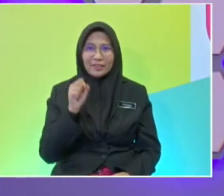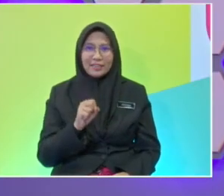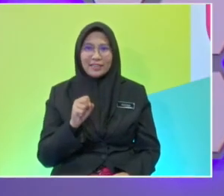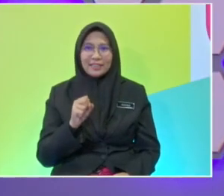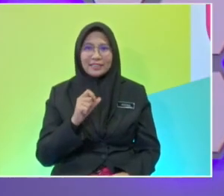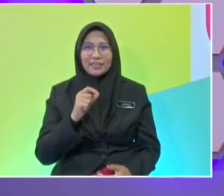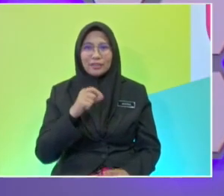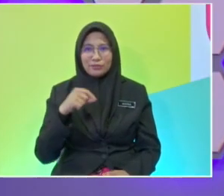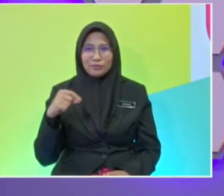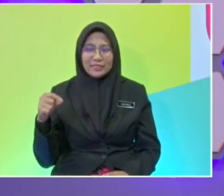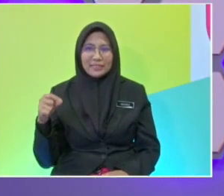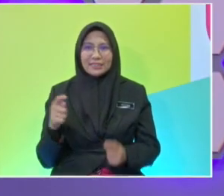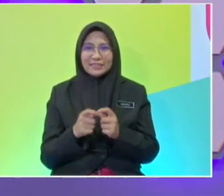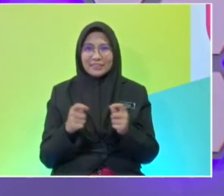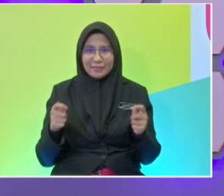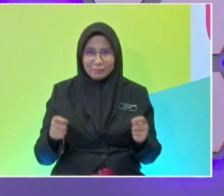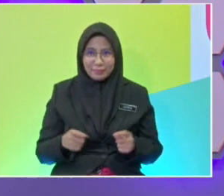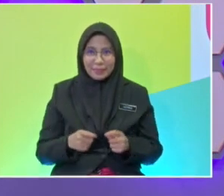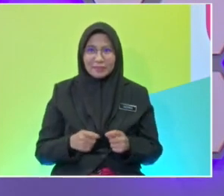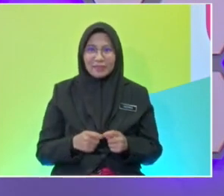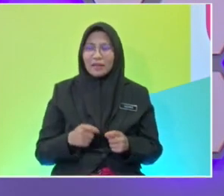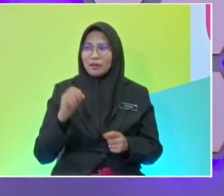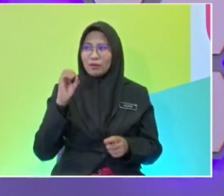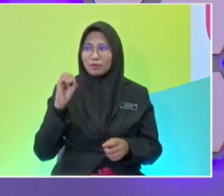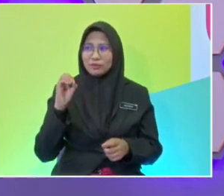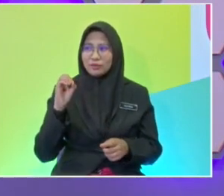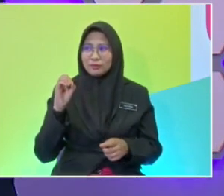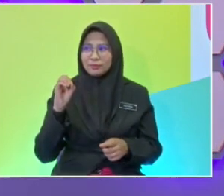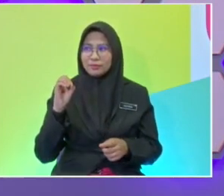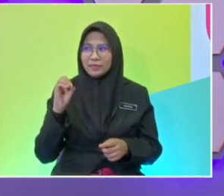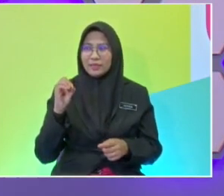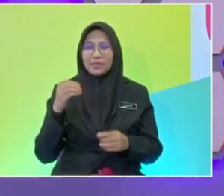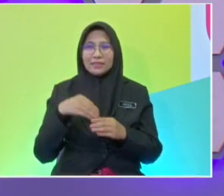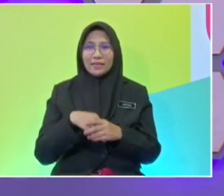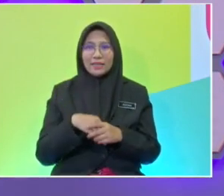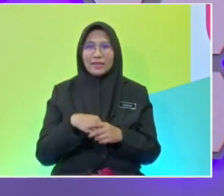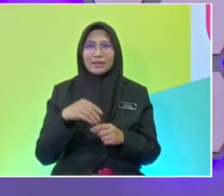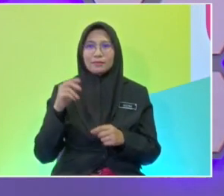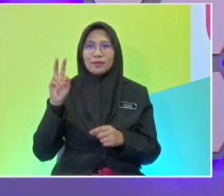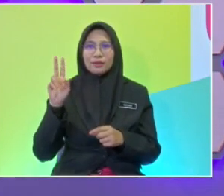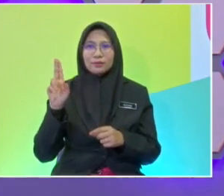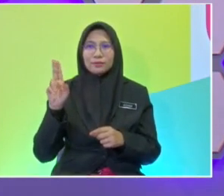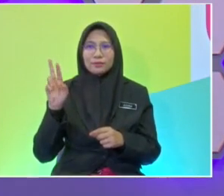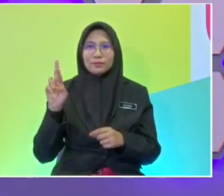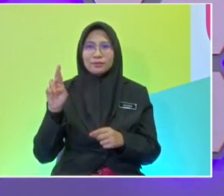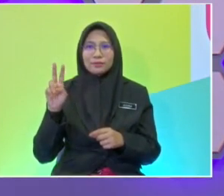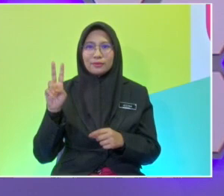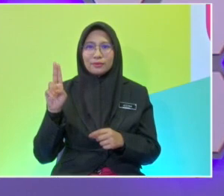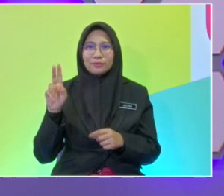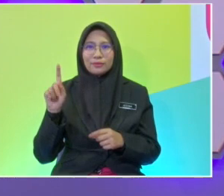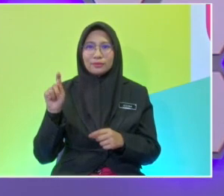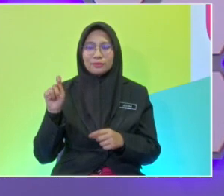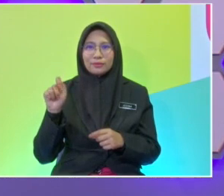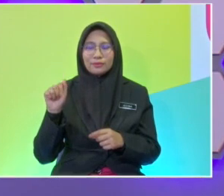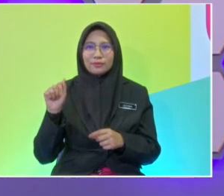isi tempat kosong Oke dia punya konstra adalah urutan juga tadi Pak Danan kami